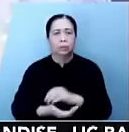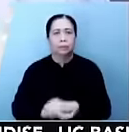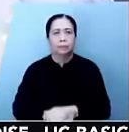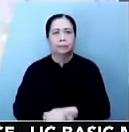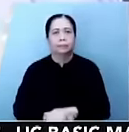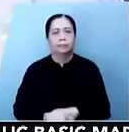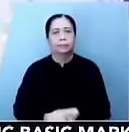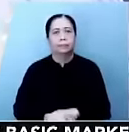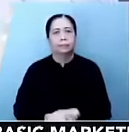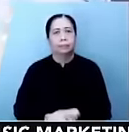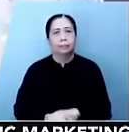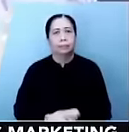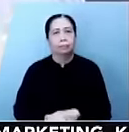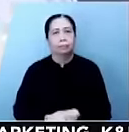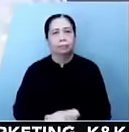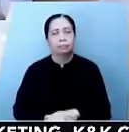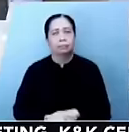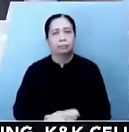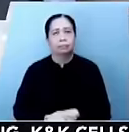talaga.